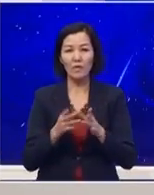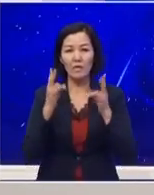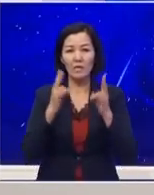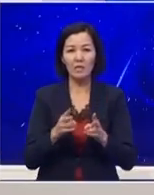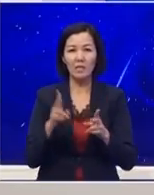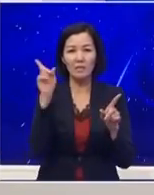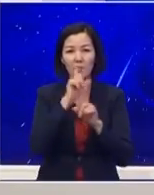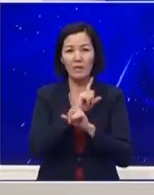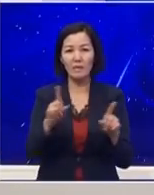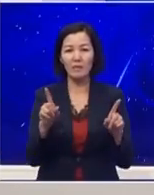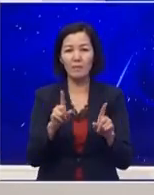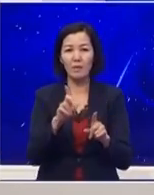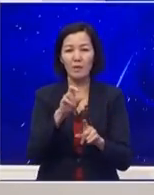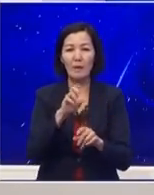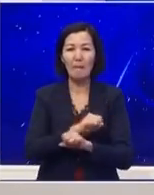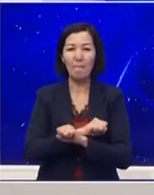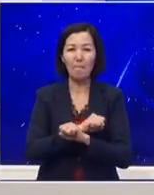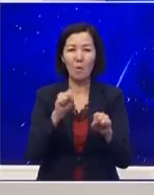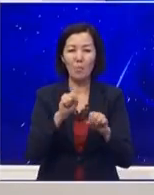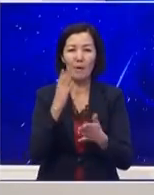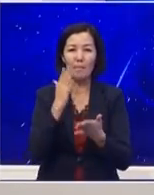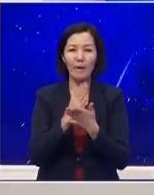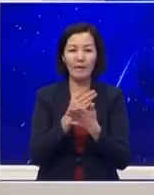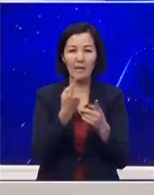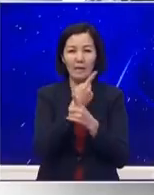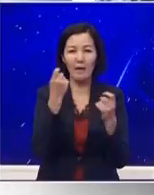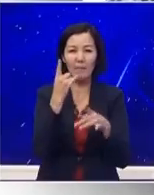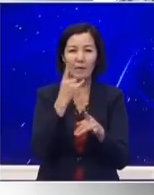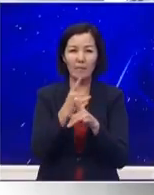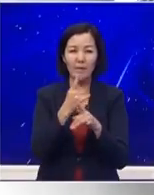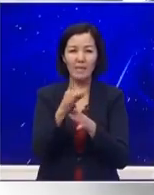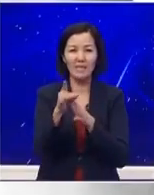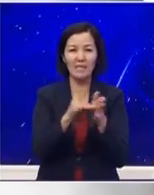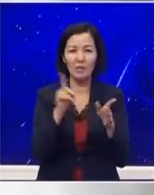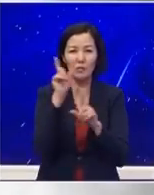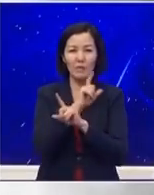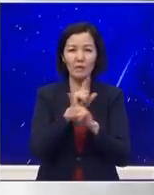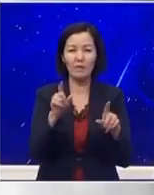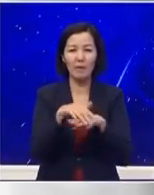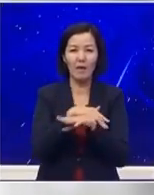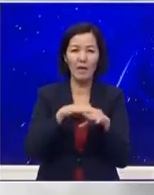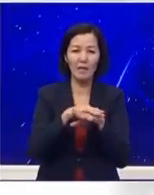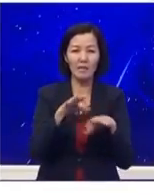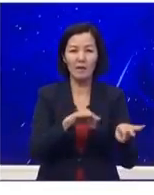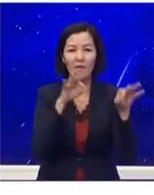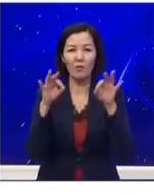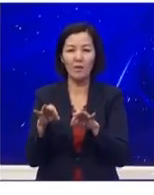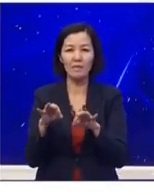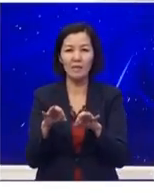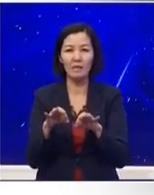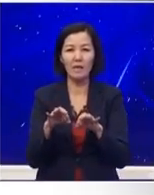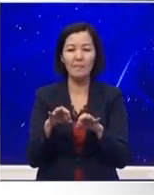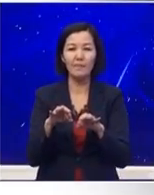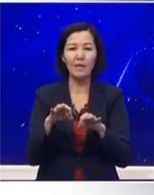мектептің бірінде бомба бар деген ақпар берілді. Полиция қызметкерлері бірден білім мекемесіндегі халықты эвакуациялады.